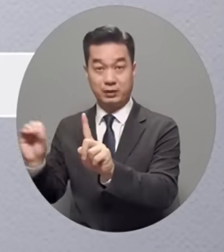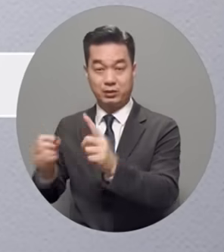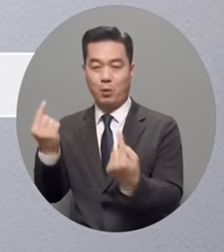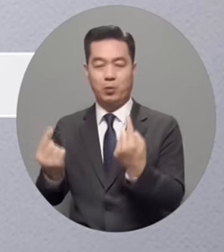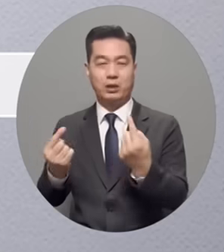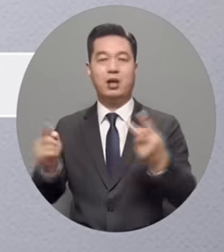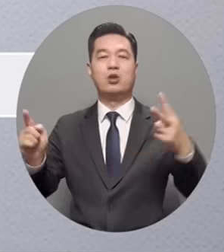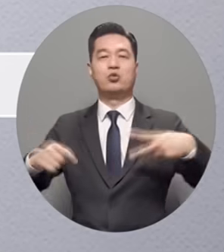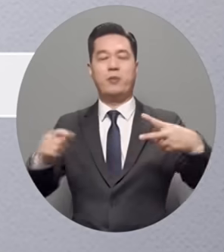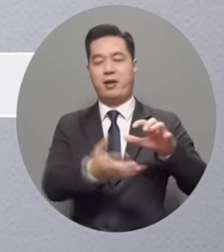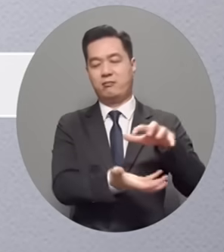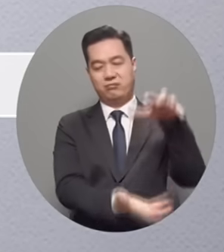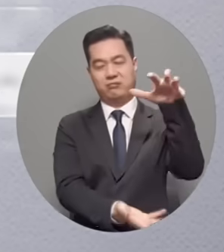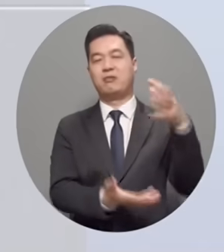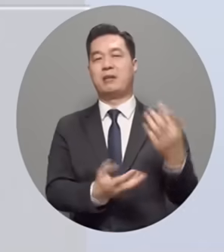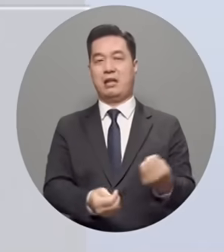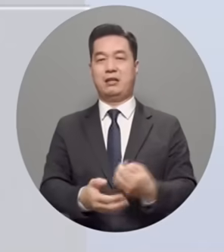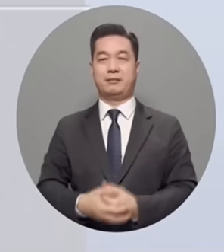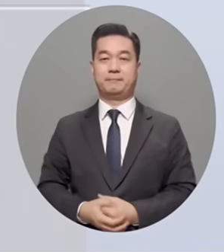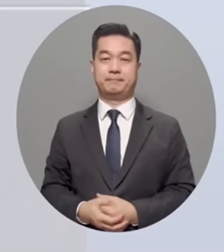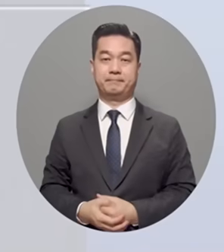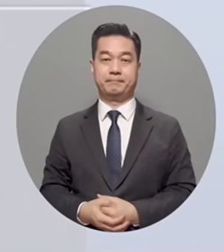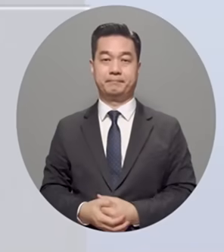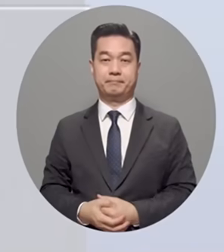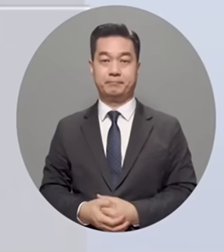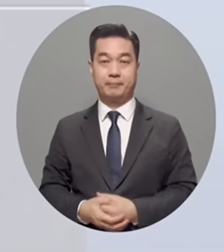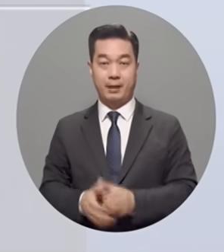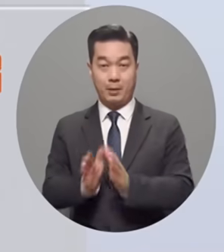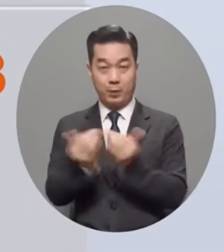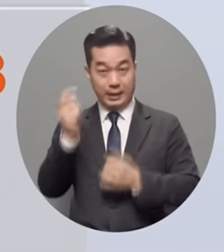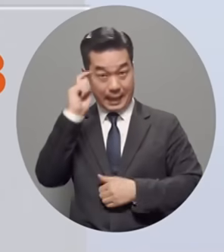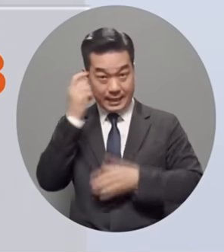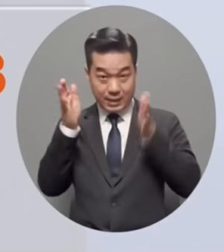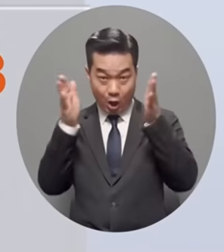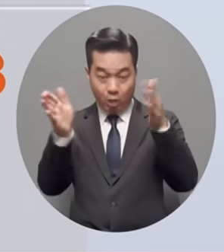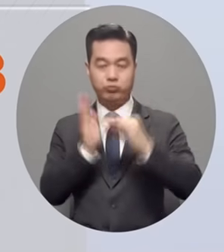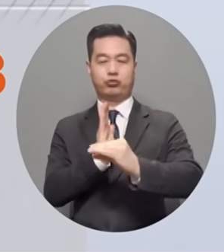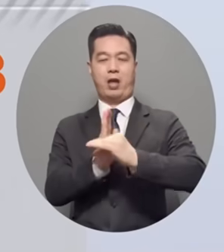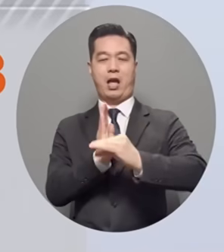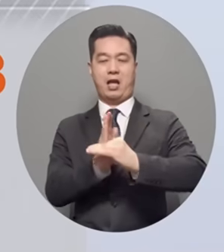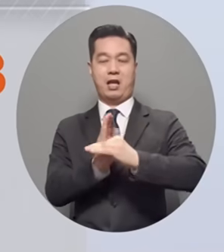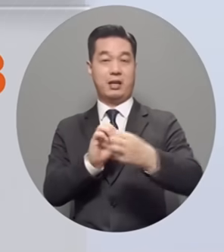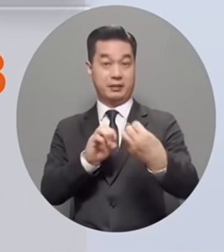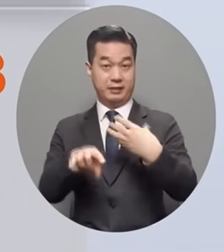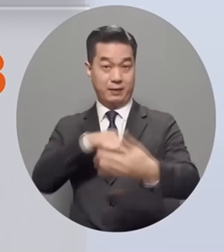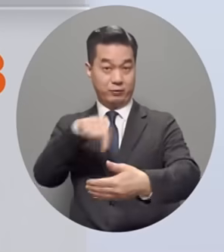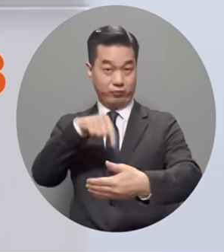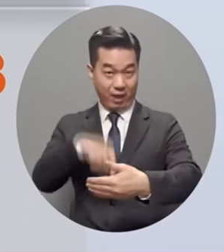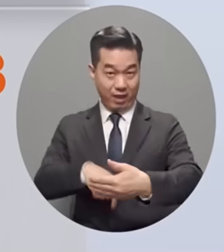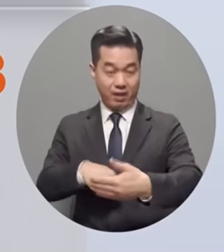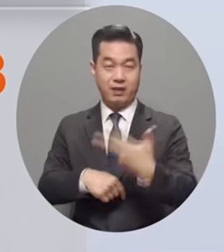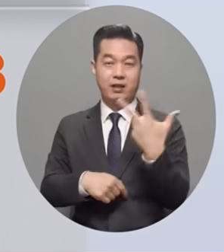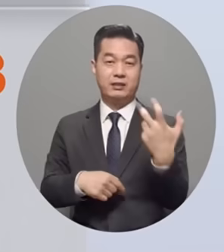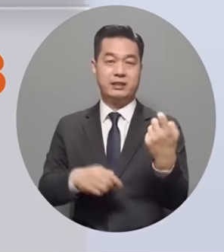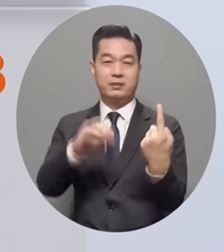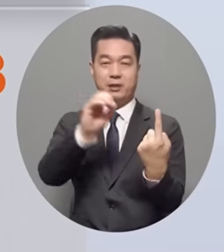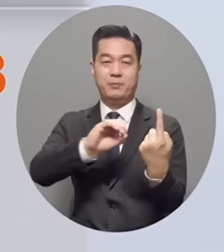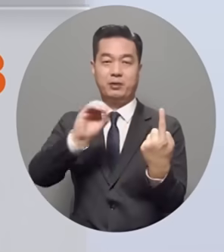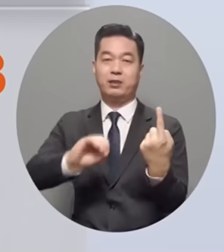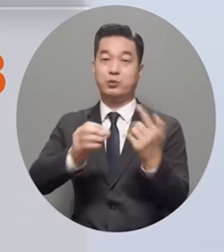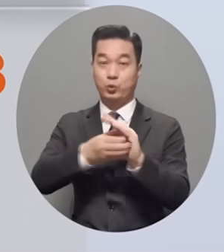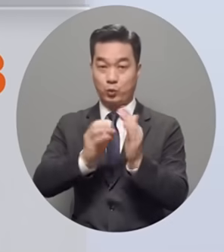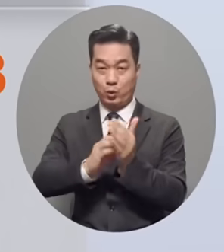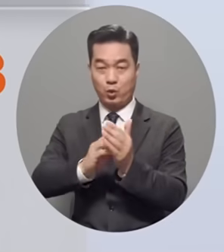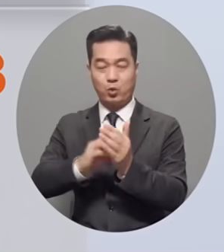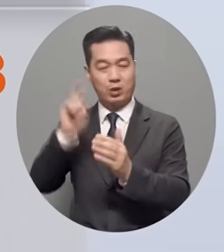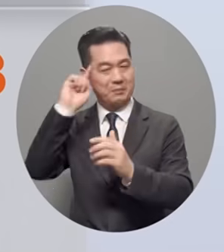2배 이상 높았습니다. 본인의 이념 성향을 중도라고 밝힌 응답자 가운데선 71%가